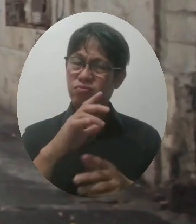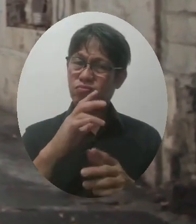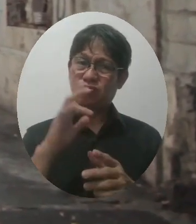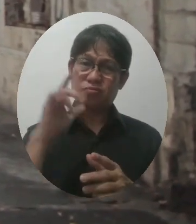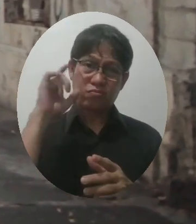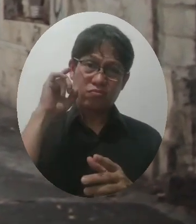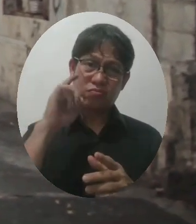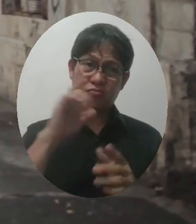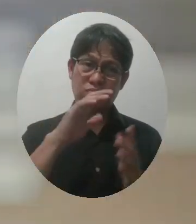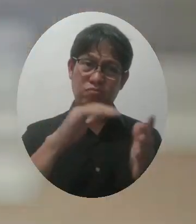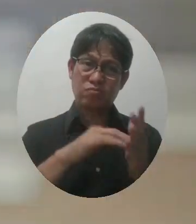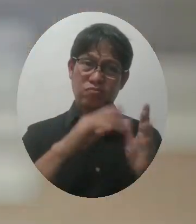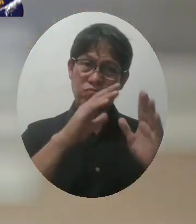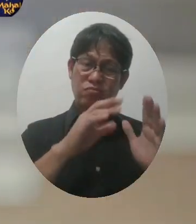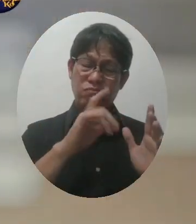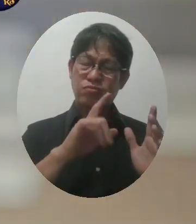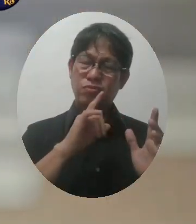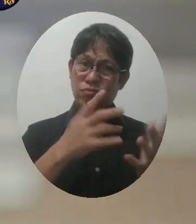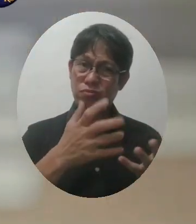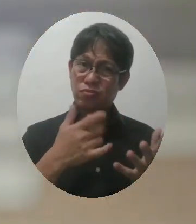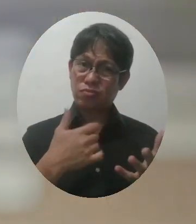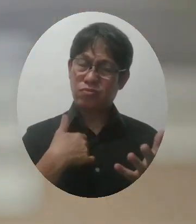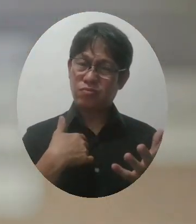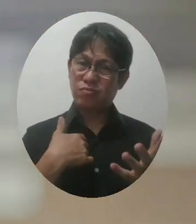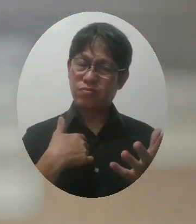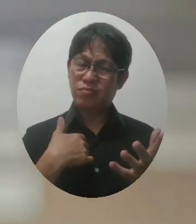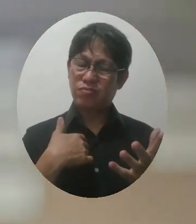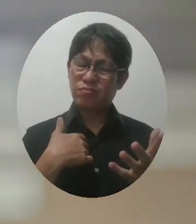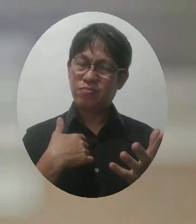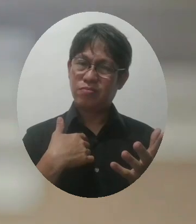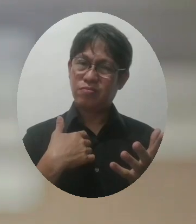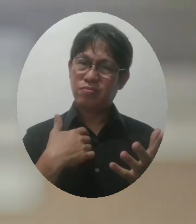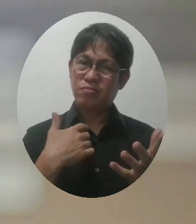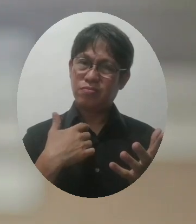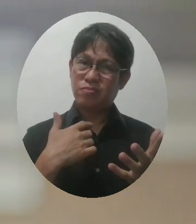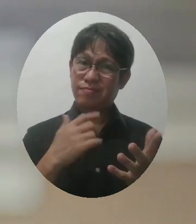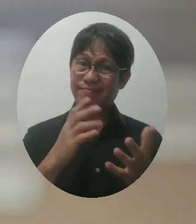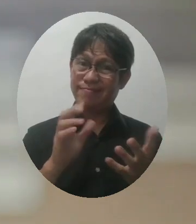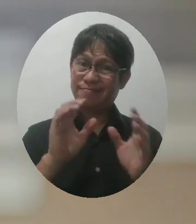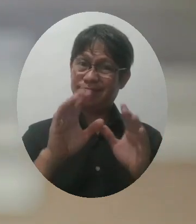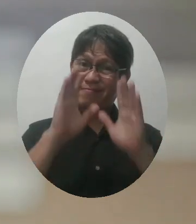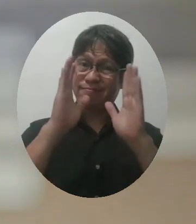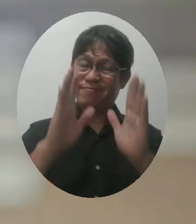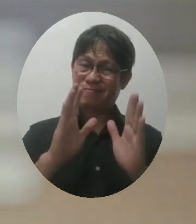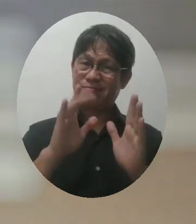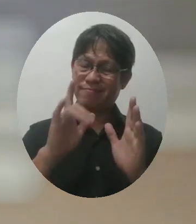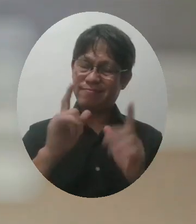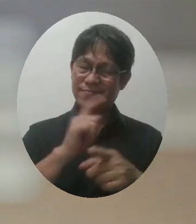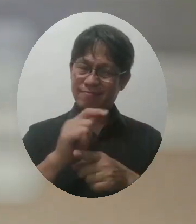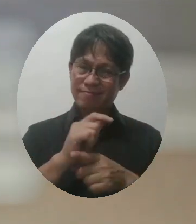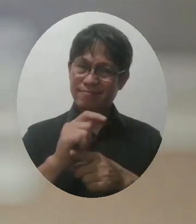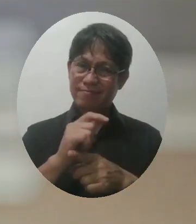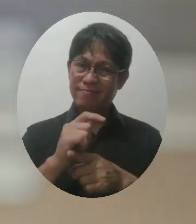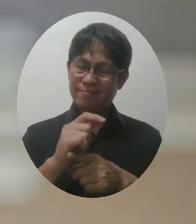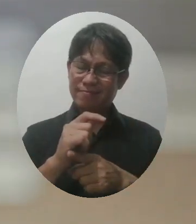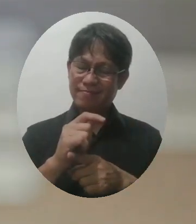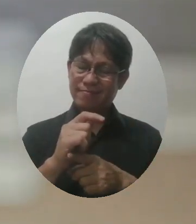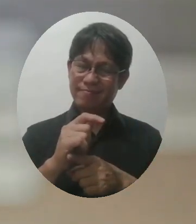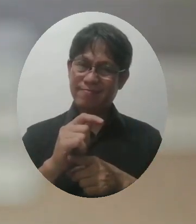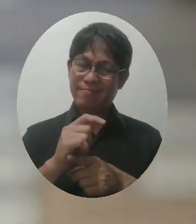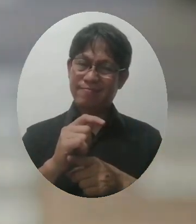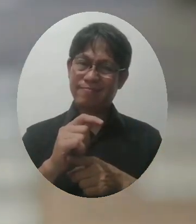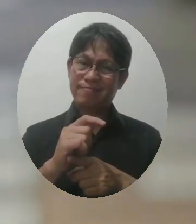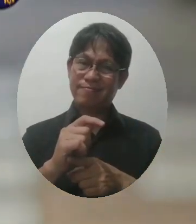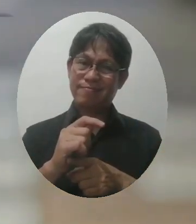player, patuturuan ako ng mga coach ko. Tapos matitraining pala kami palagi sa mga player ko